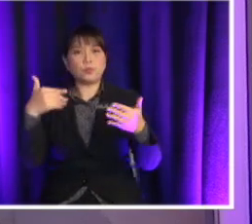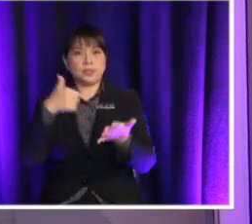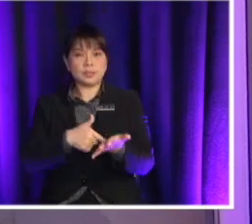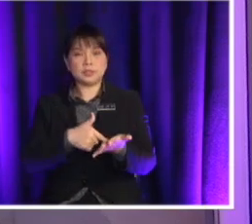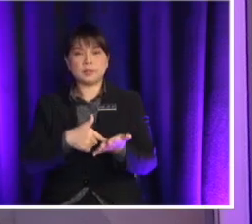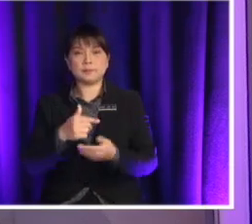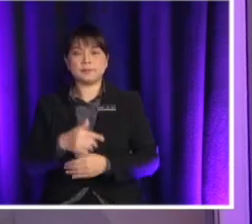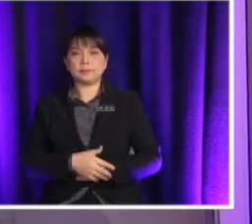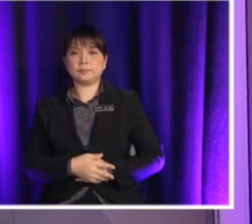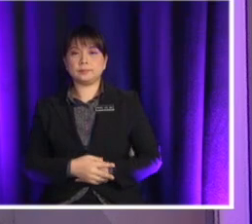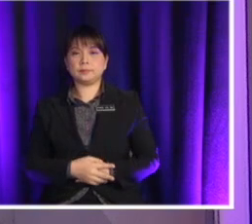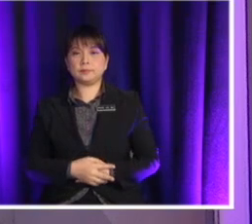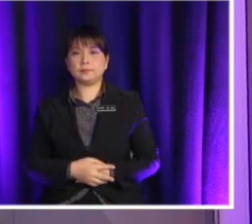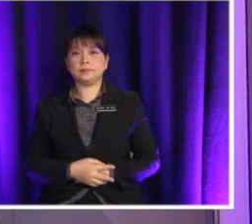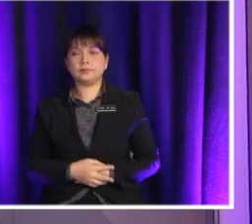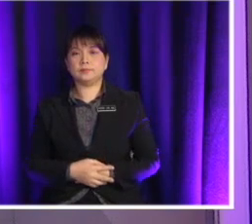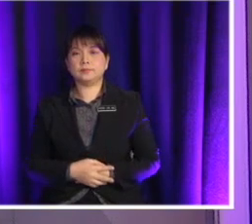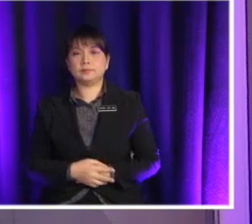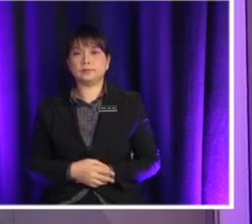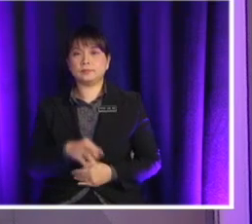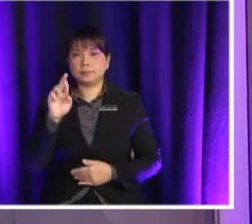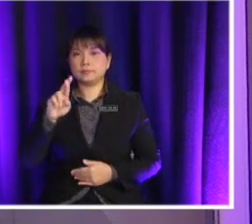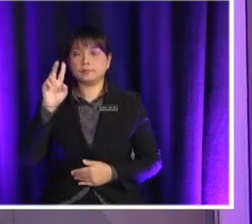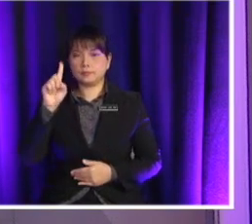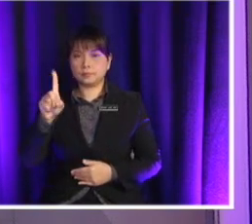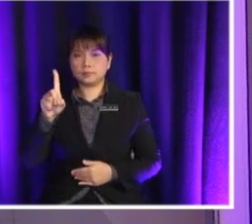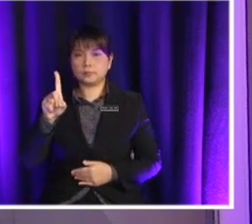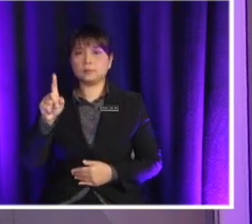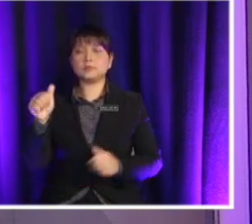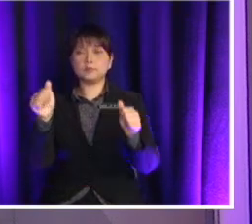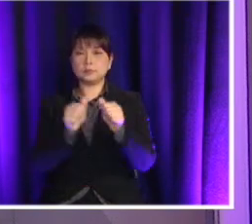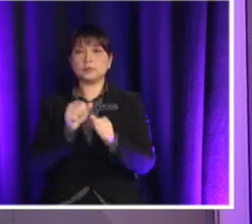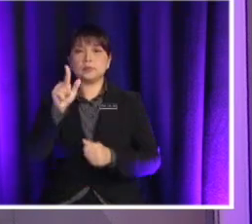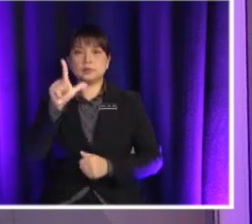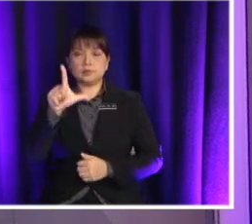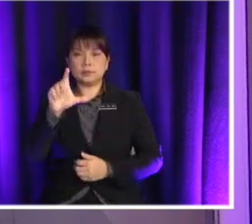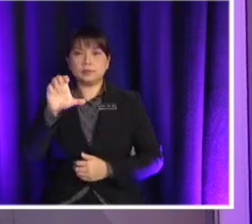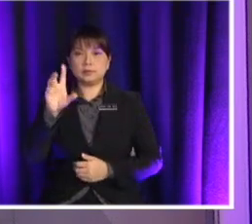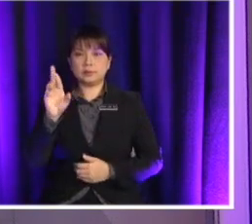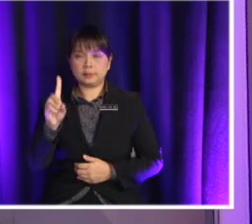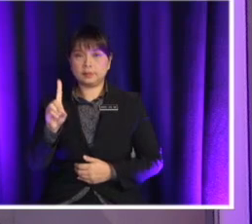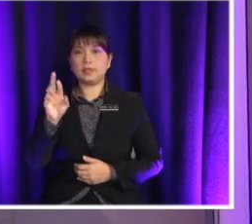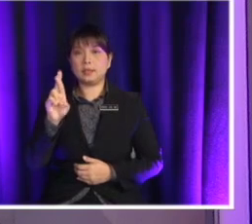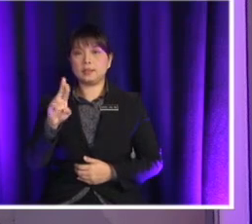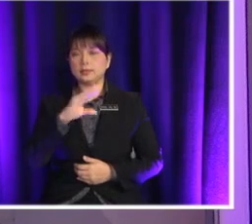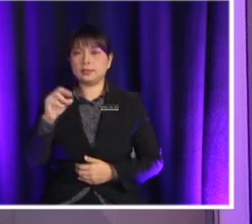tengok, okey, R1, sini belum kan? R1 dengan LDR dan R2. Betul?